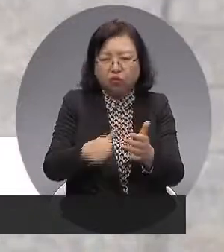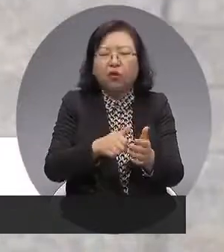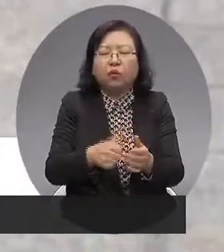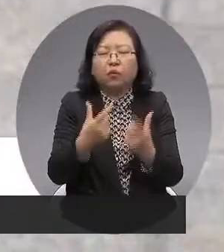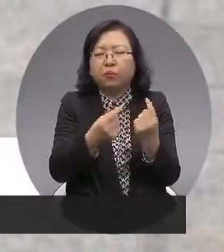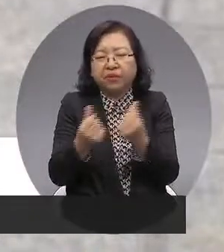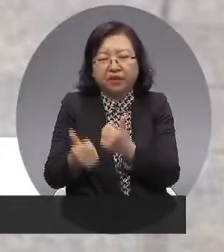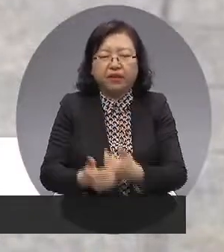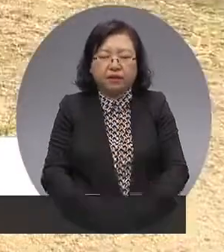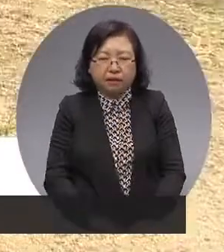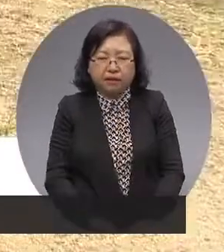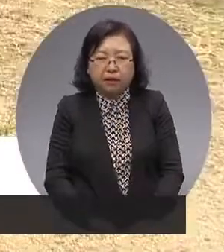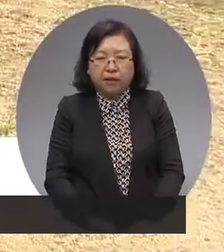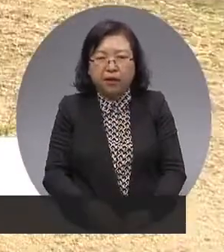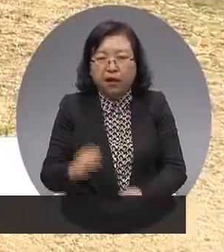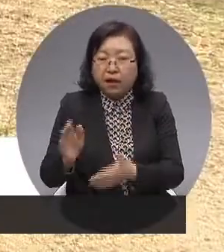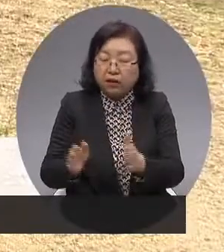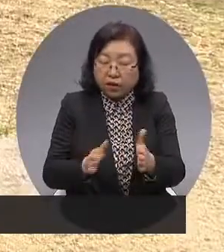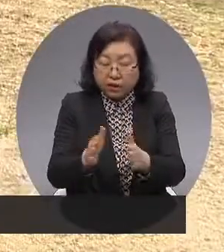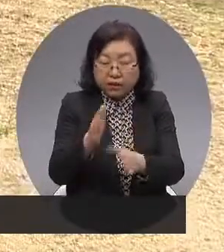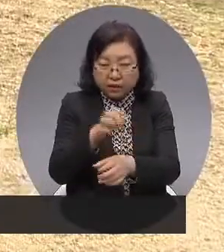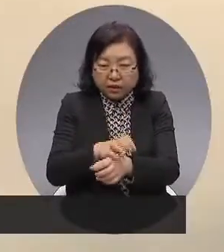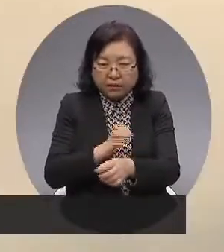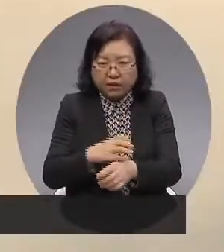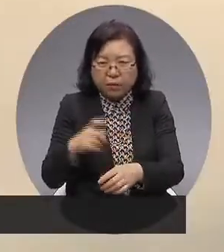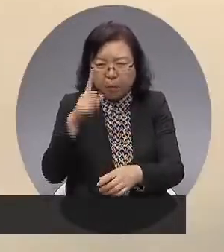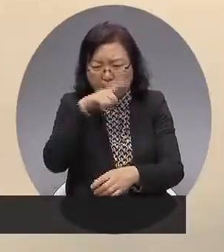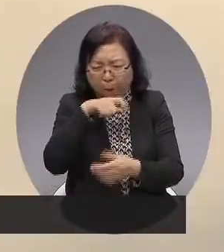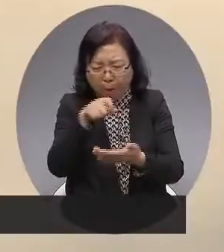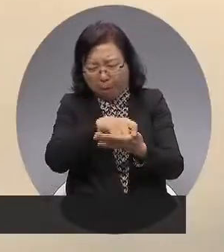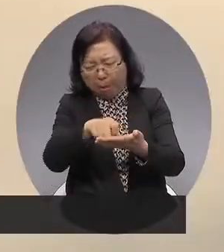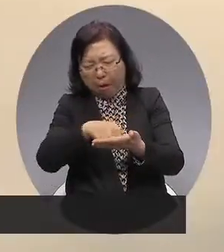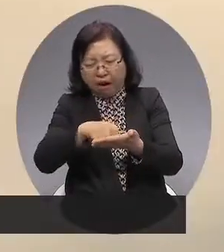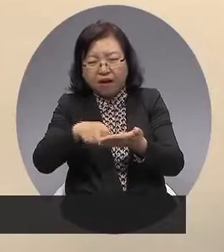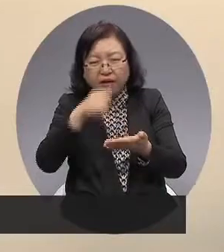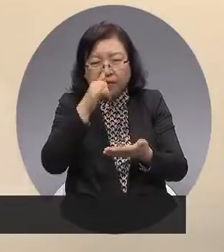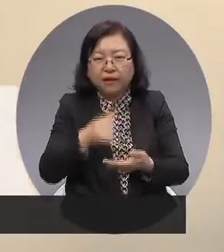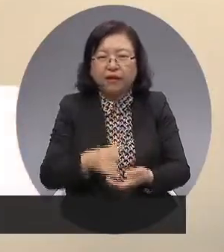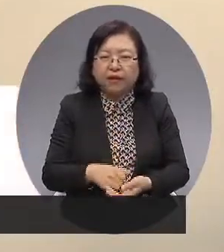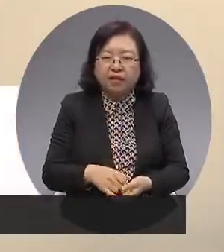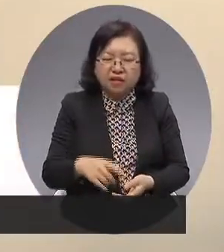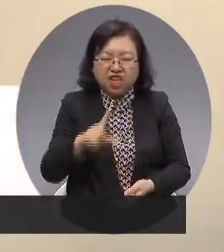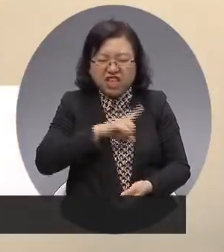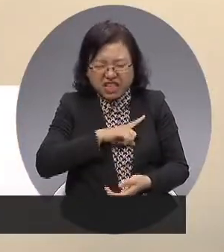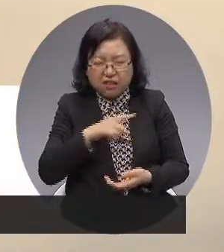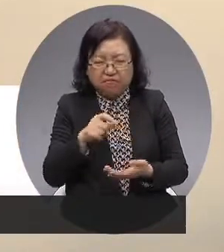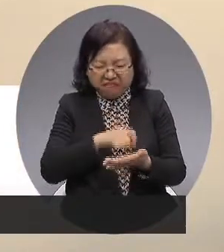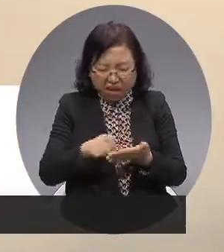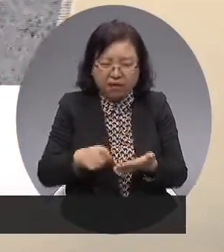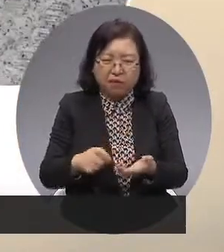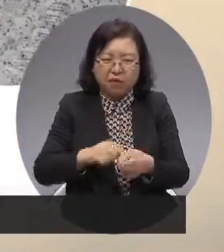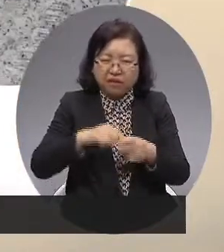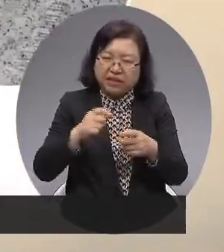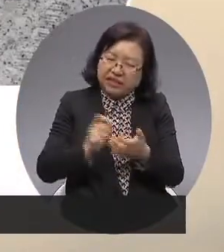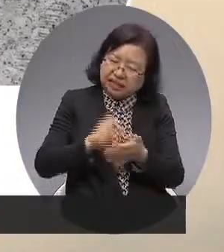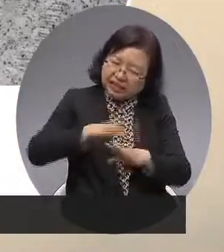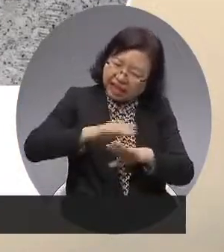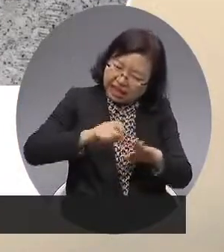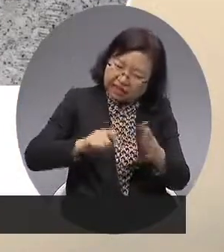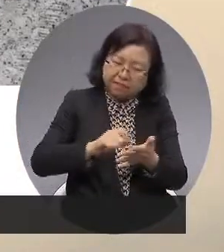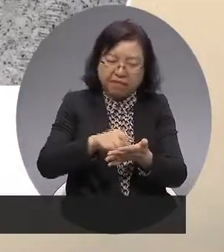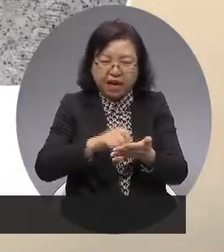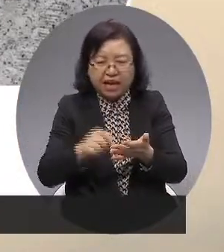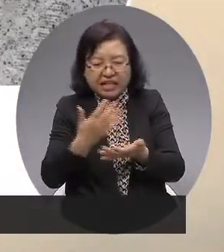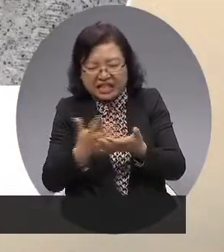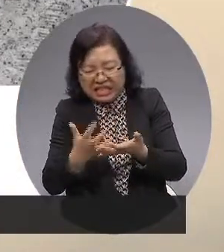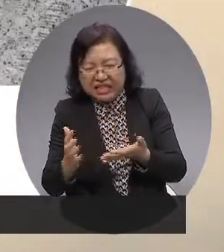있습니다. 거리의 조형물마다 낙서 투성입니다. 누군가의 이름부터 사인의 그림까지 낙서